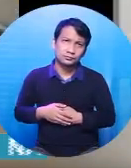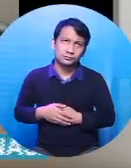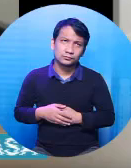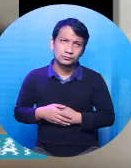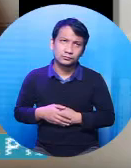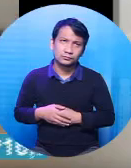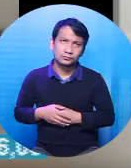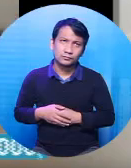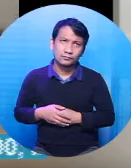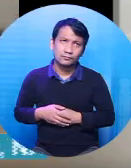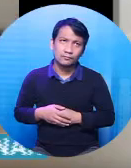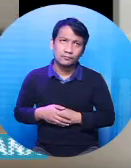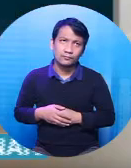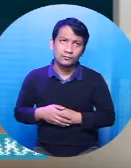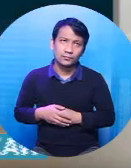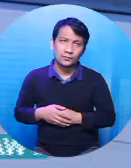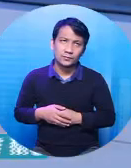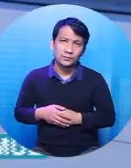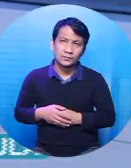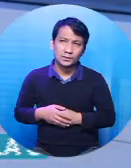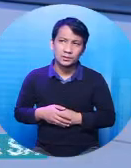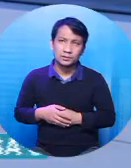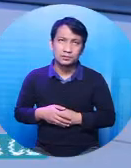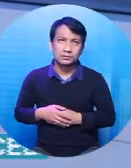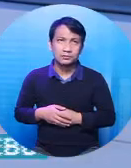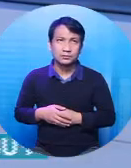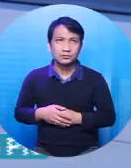Aileen, sir. Ha? Nakalagay dito. Kayla.